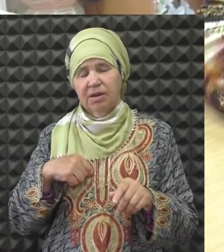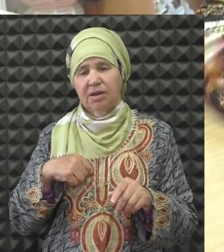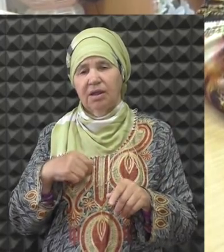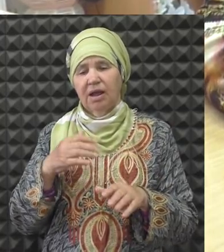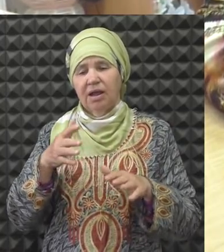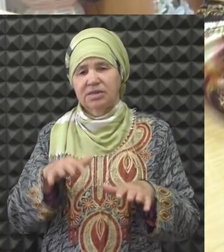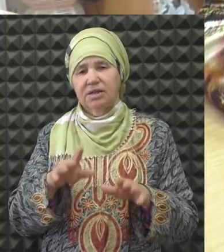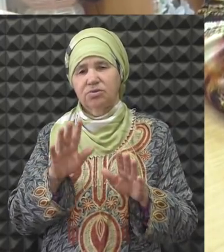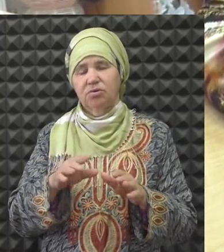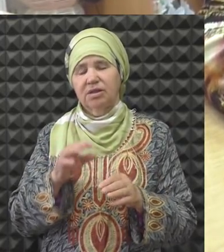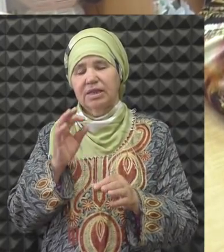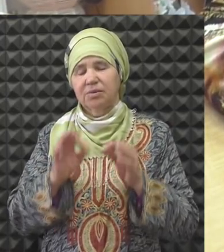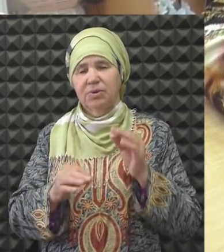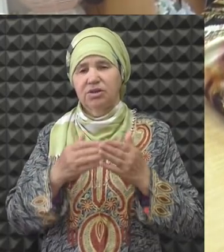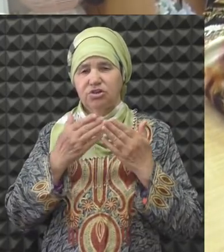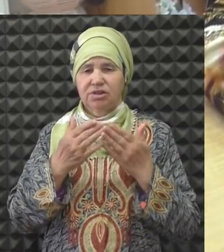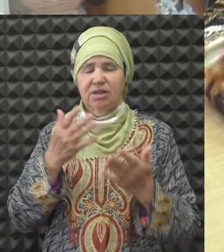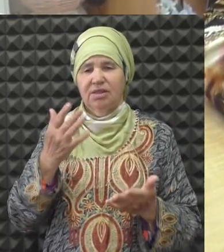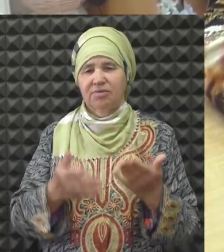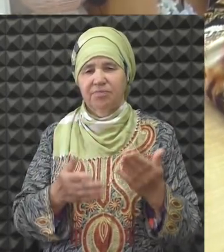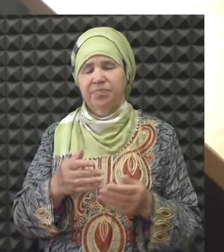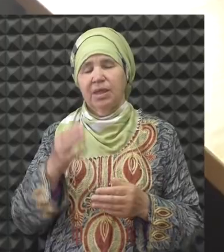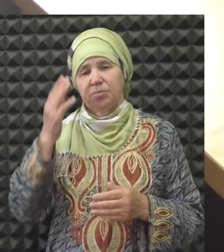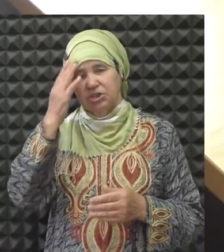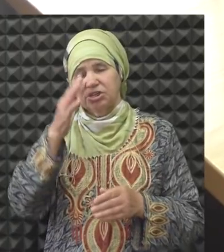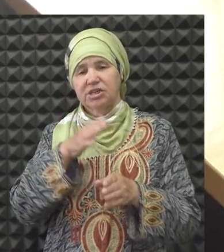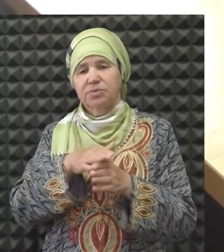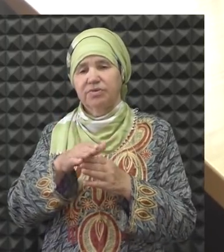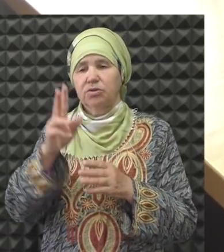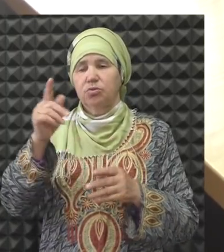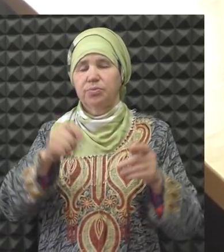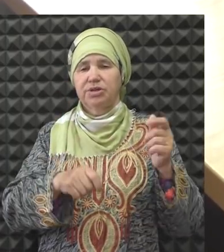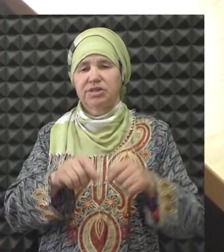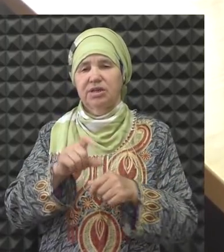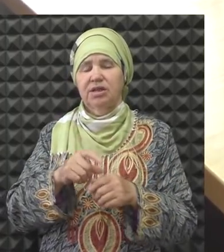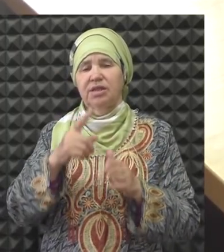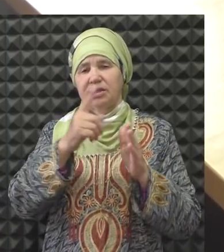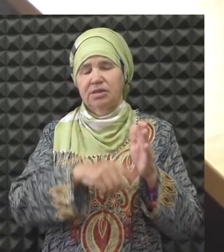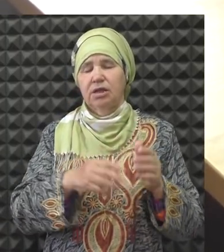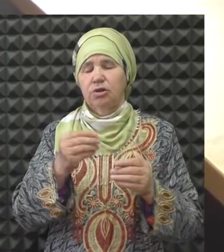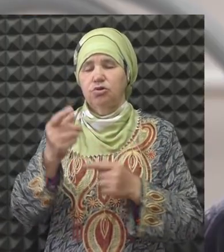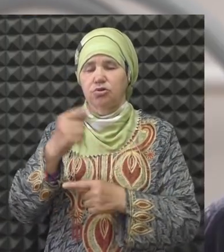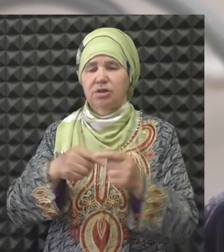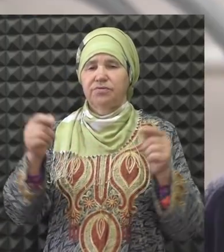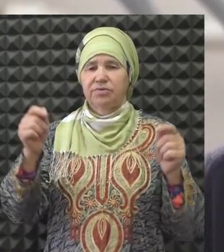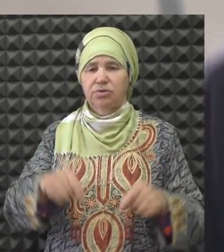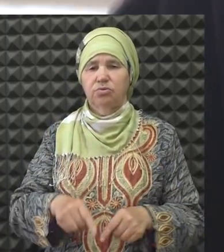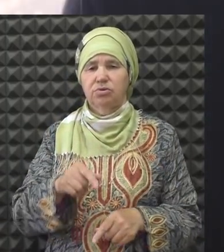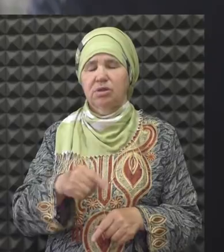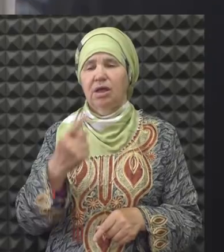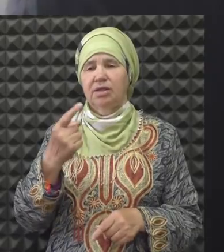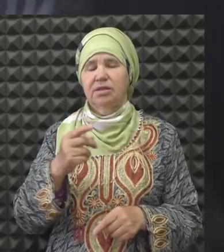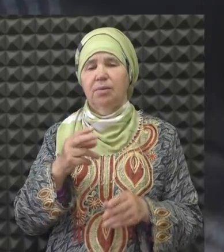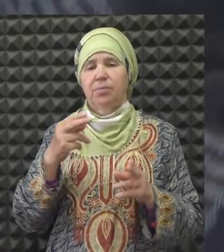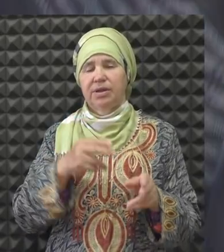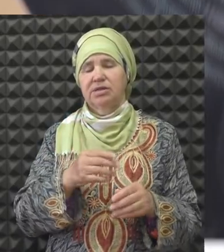самое. Осталось только нормально читать, наверное. Мечты сбываются, и те, кто приезжает в Ердам, надеются, что еще раз вернется.